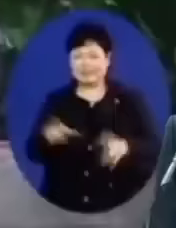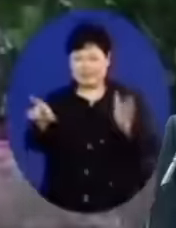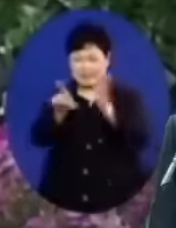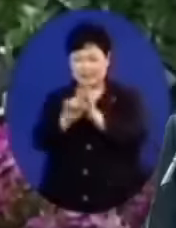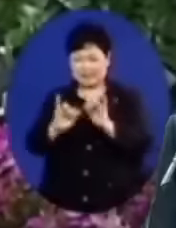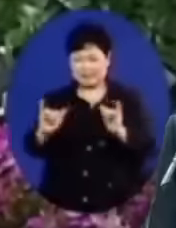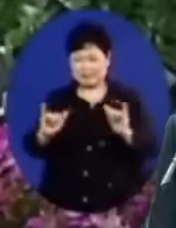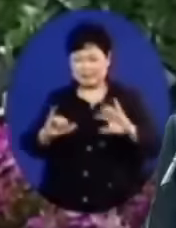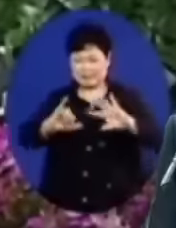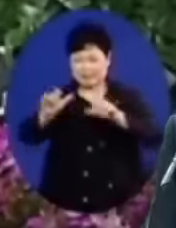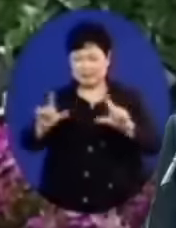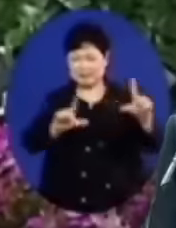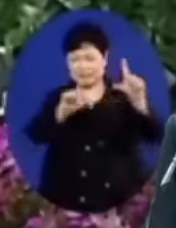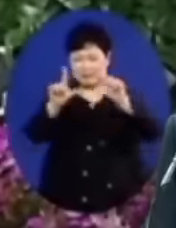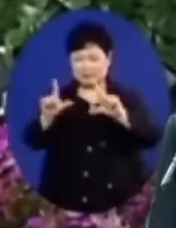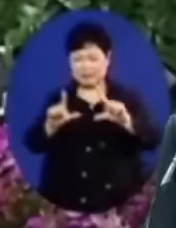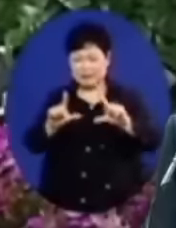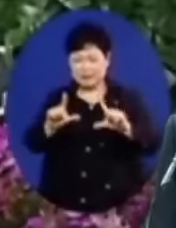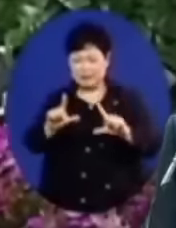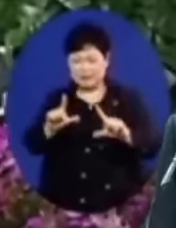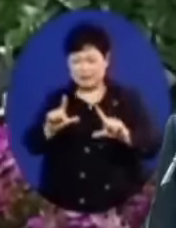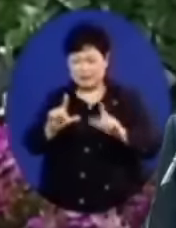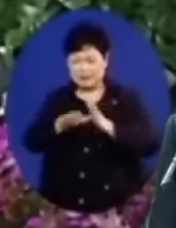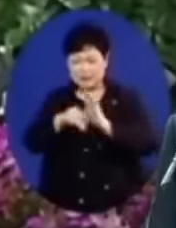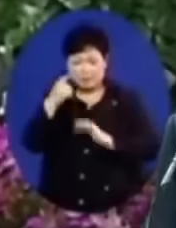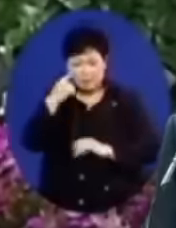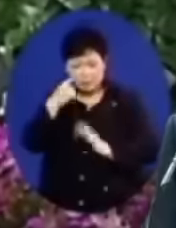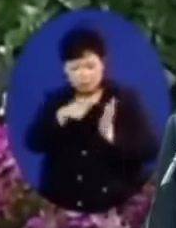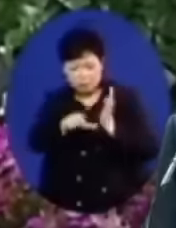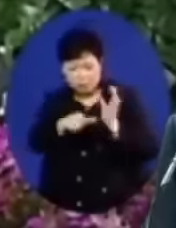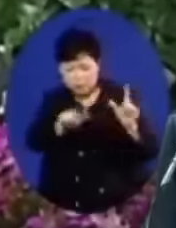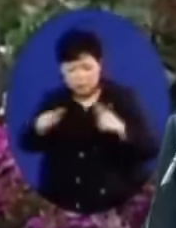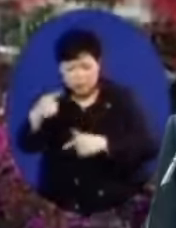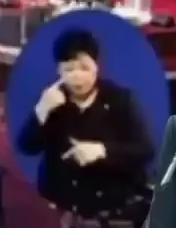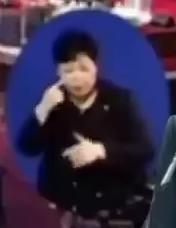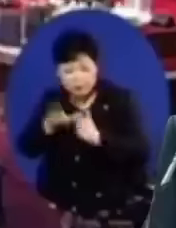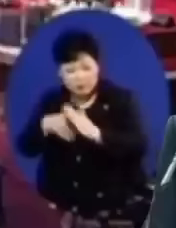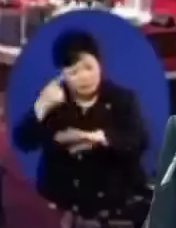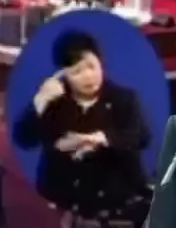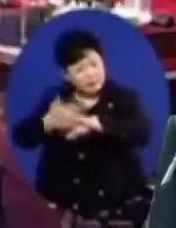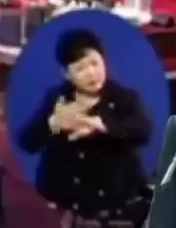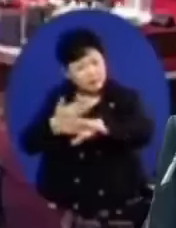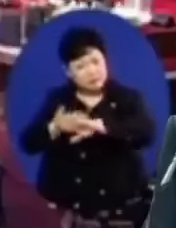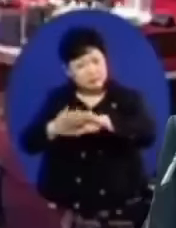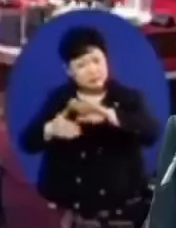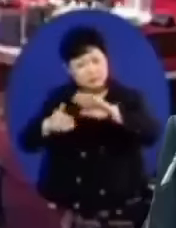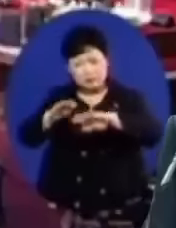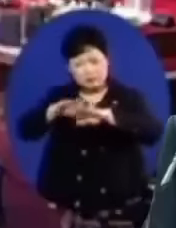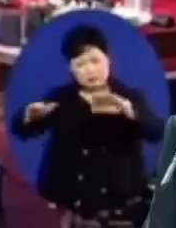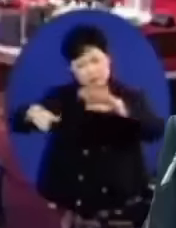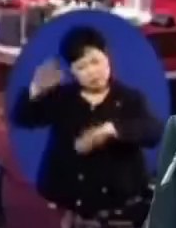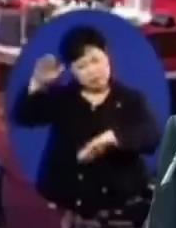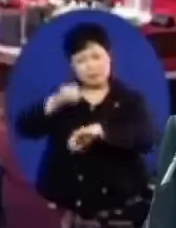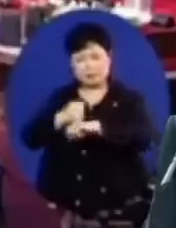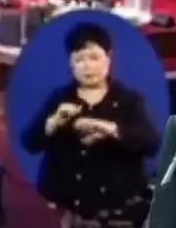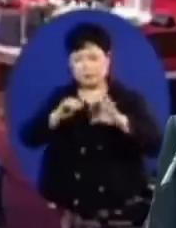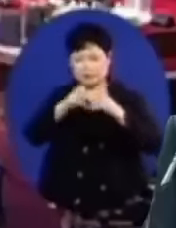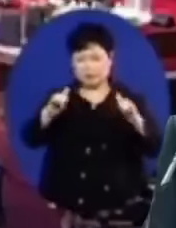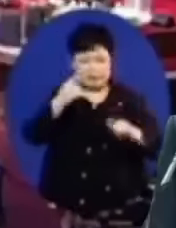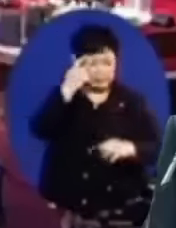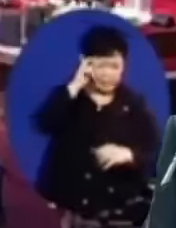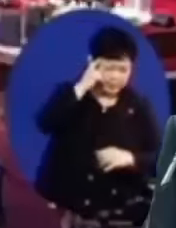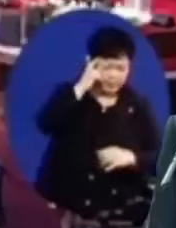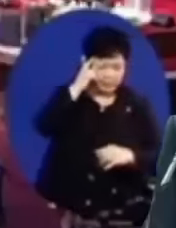신앙인들이 세상 사람들과 사물을 볼 때 다른 것이 이런 차원이 다릅니다. 세상 사람들은